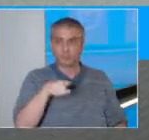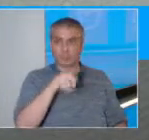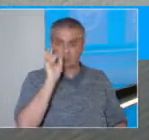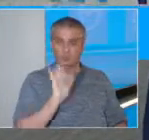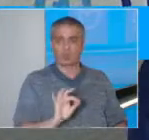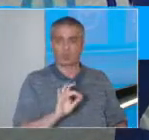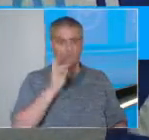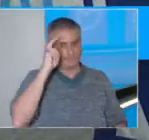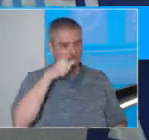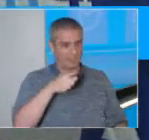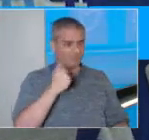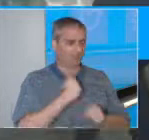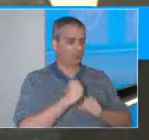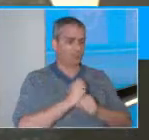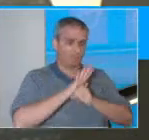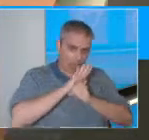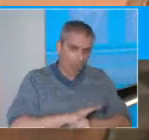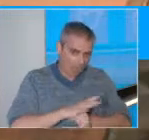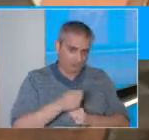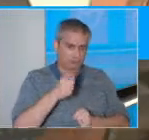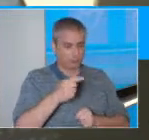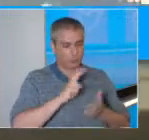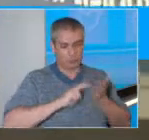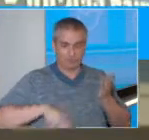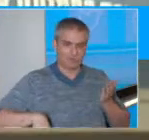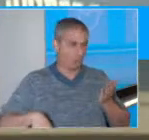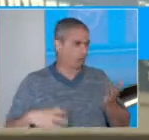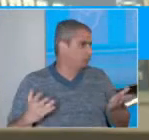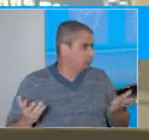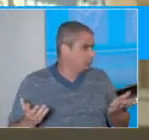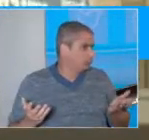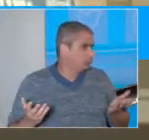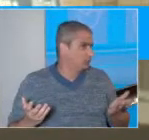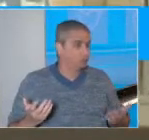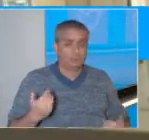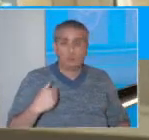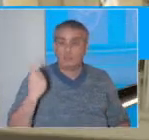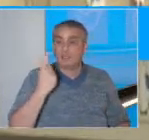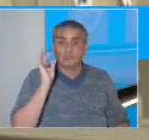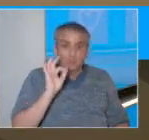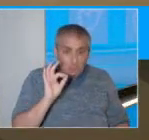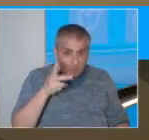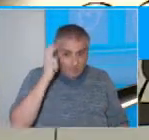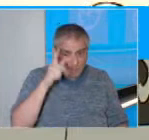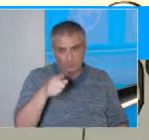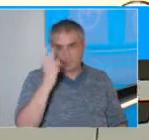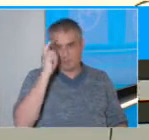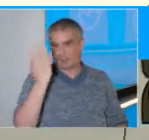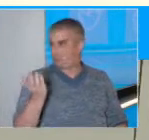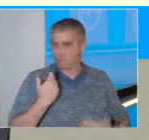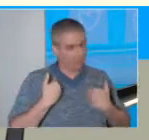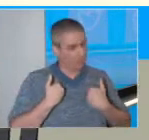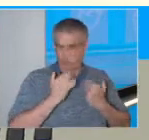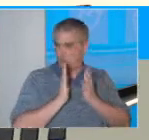פוגעים בבני גנץ, שאתם מפעילים לחץ שהוא יפרוש. היחיד שפוגע בבני גנץ זה בני גנץ. לא